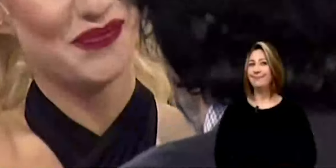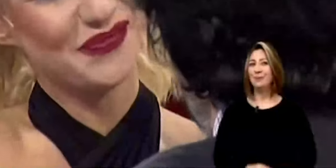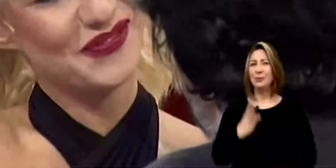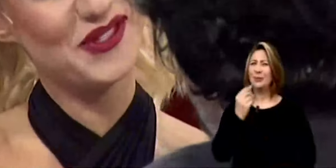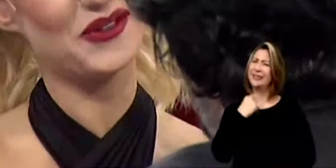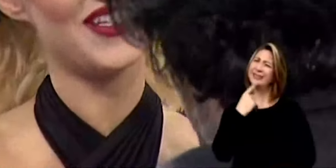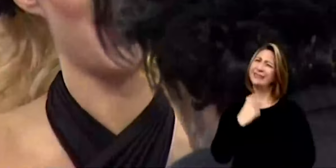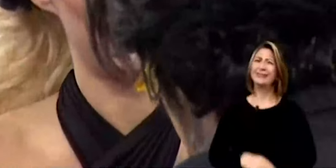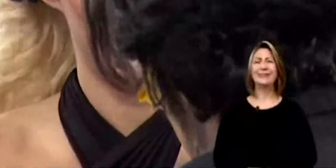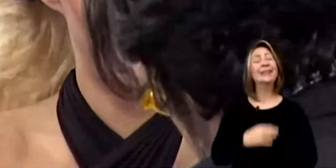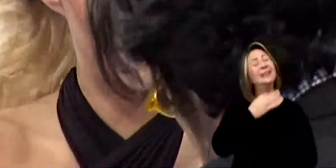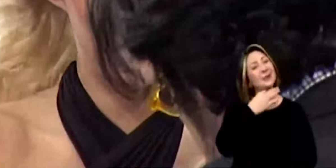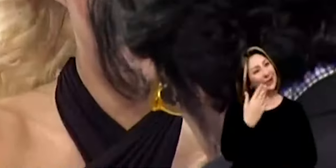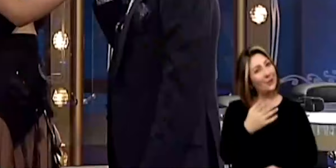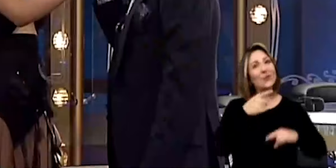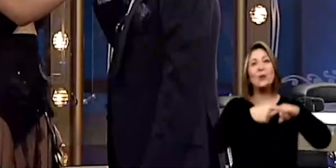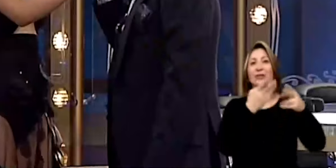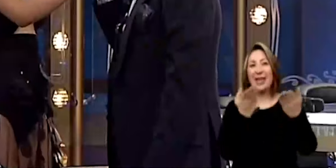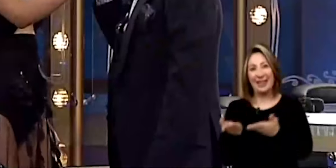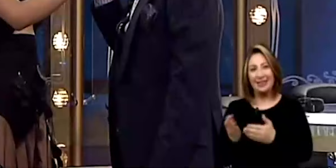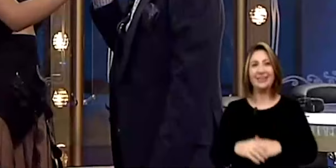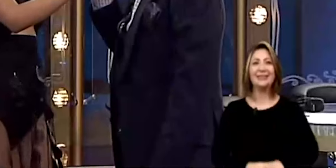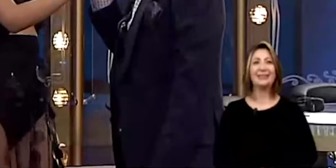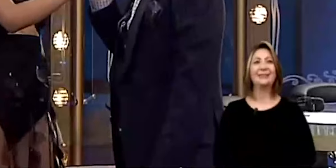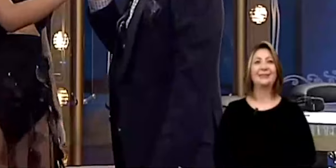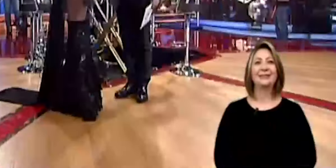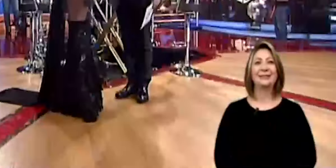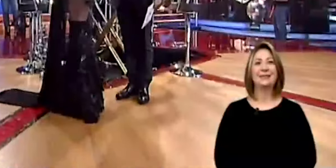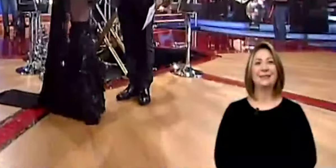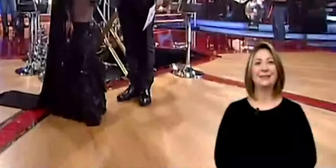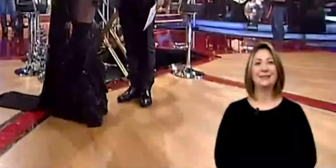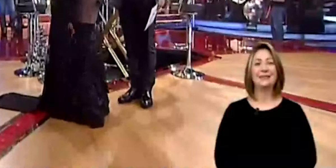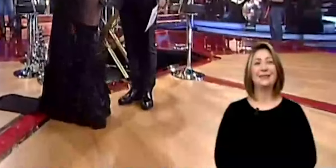Çok tatlısınız. Çok teşekkür ederim. Hoş geldiniz. Ben teşekkür ederim.